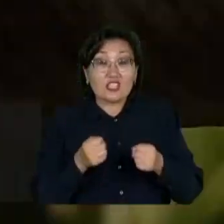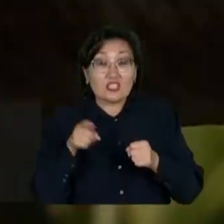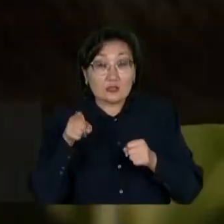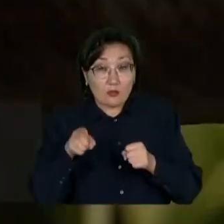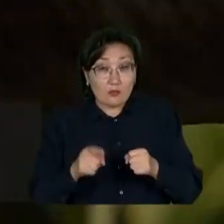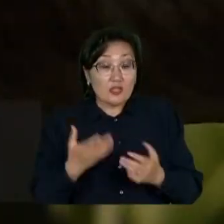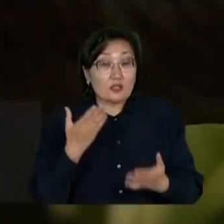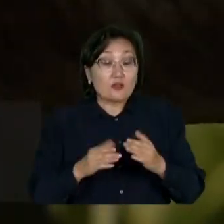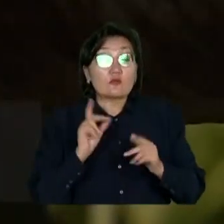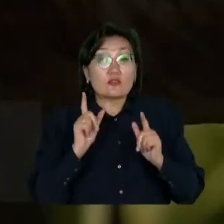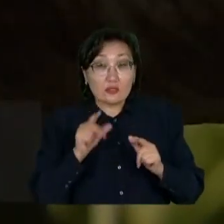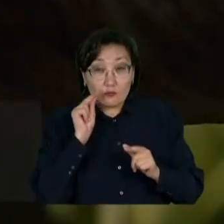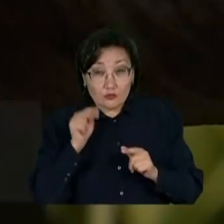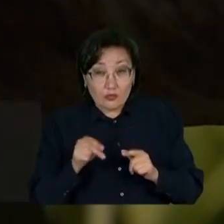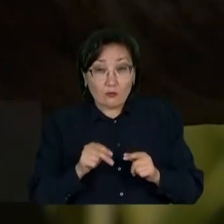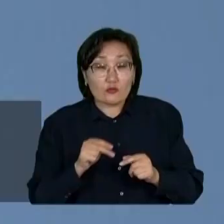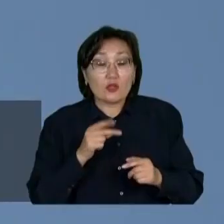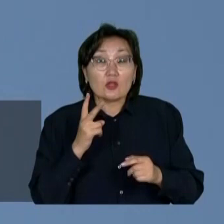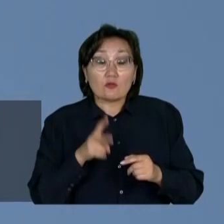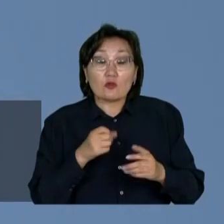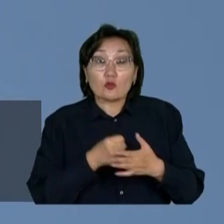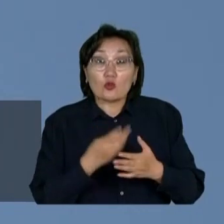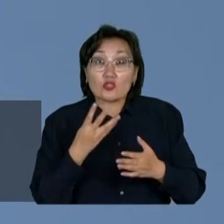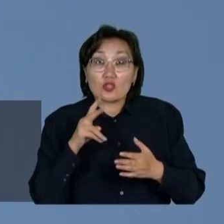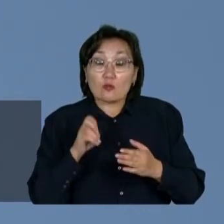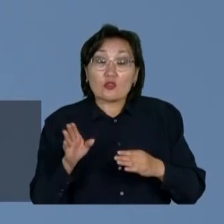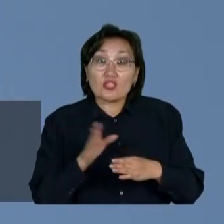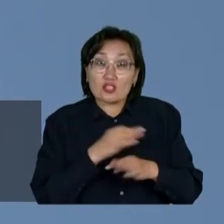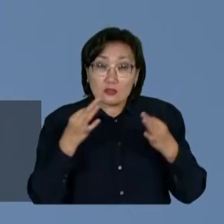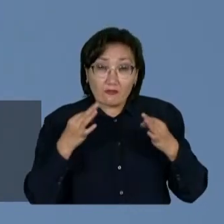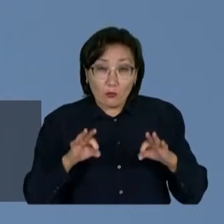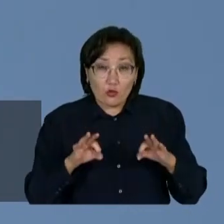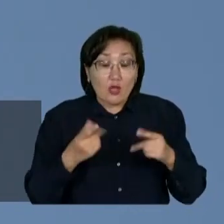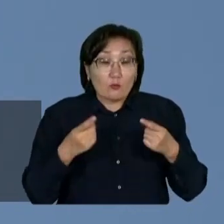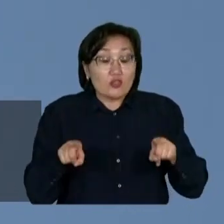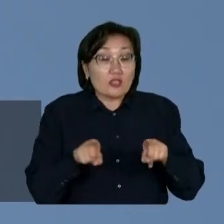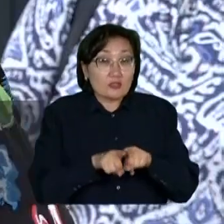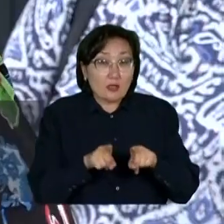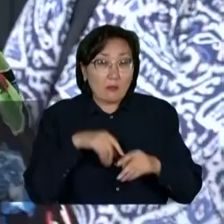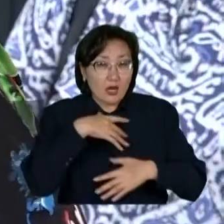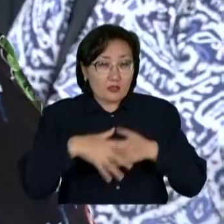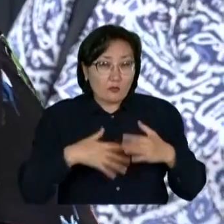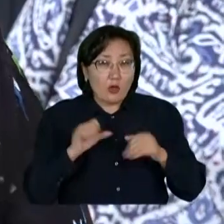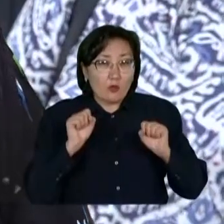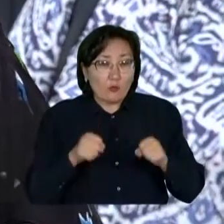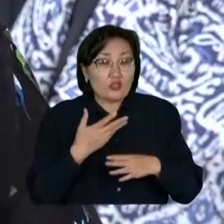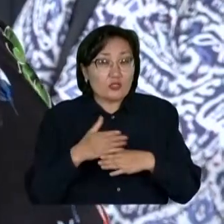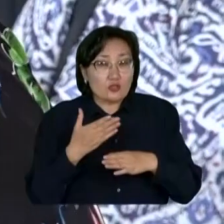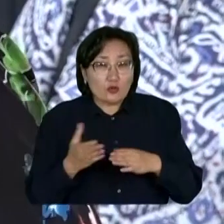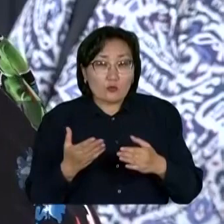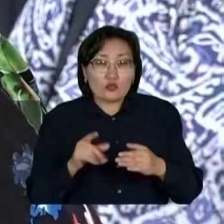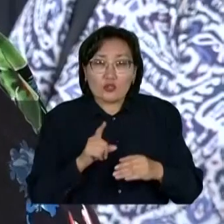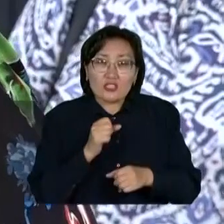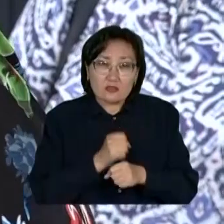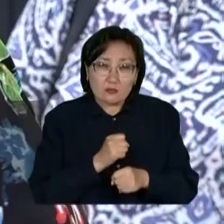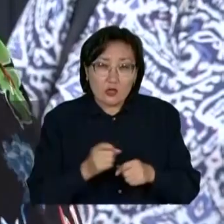Если признают вину, то ему грозит срок от 2 до 4 лишения свободы. Почему такой бардак? Можно же потихоньку что-то